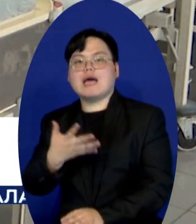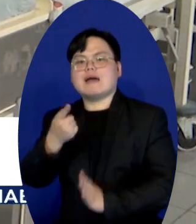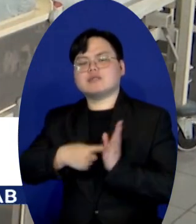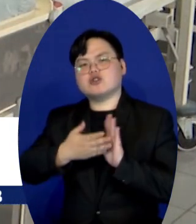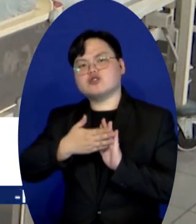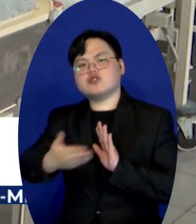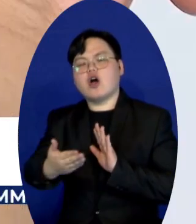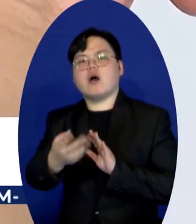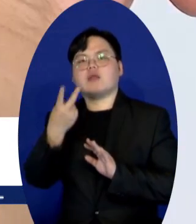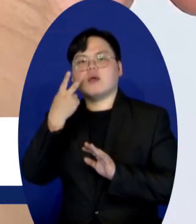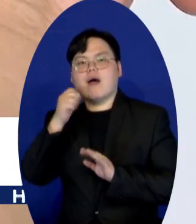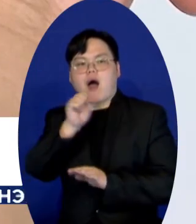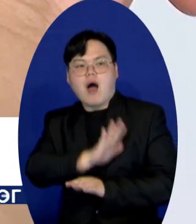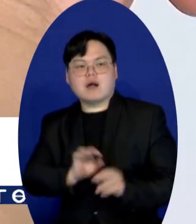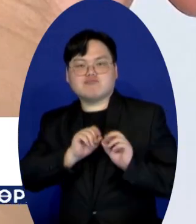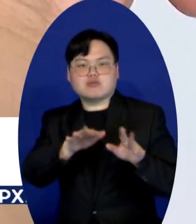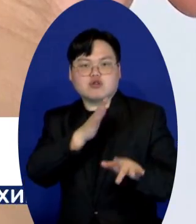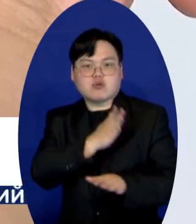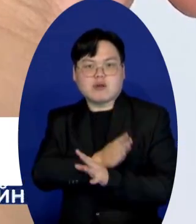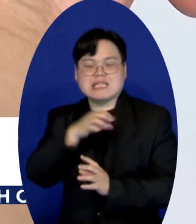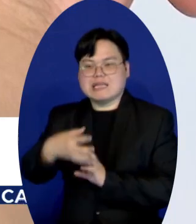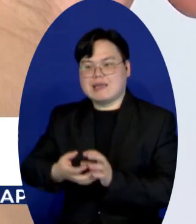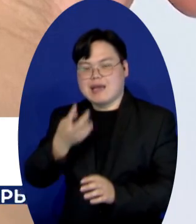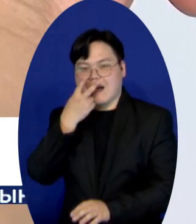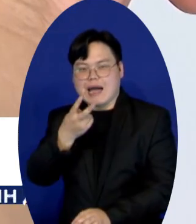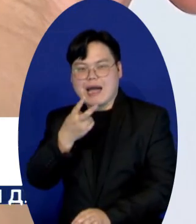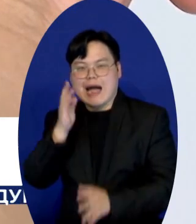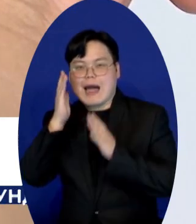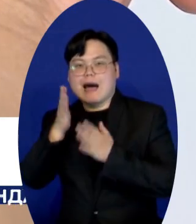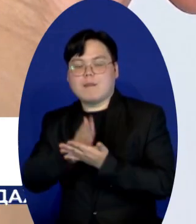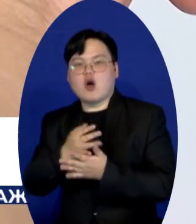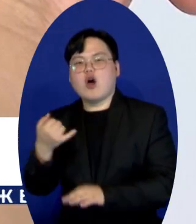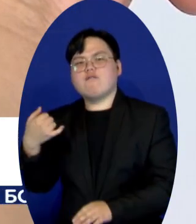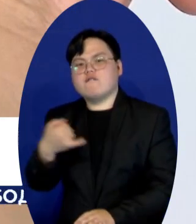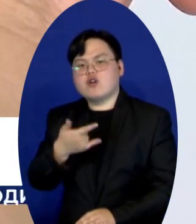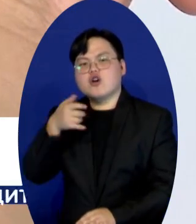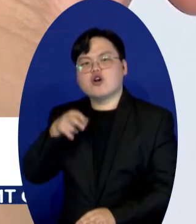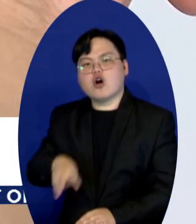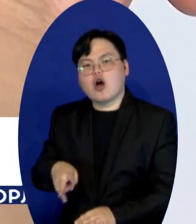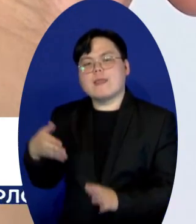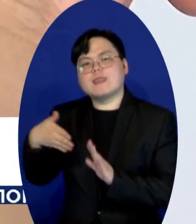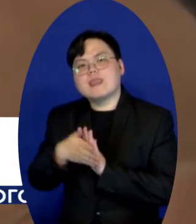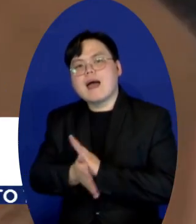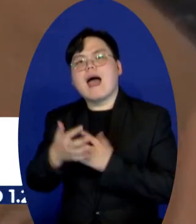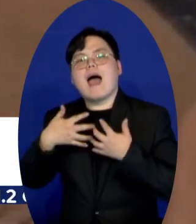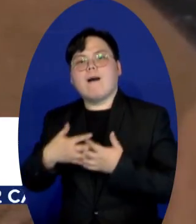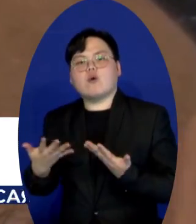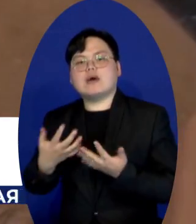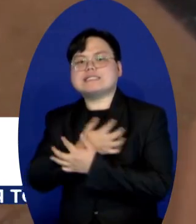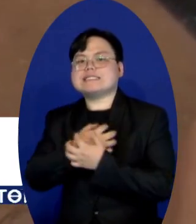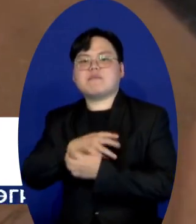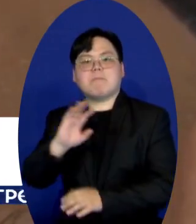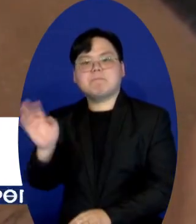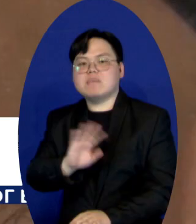сараас өрөндийн орнуудад тархаж эхэлснээр дэлхийн олон нийтийн анхаарлын төвд орсон. Өвчний үүсгэгч вирусыг гол тээж дамжуулдаг амтнаа сармагчин биш